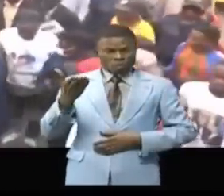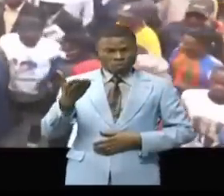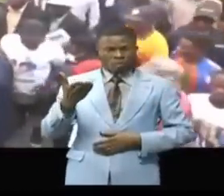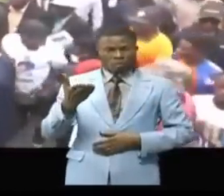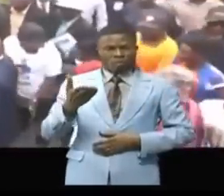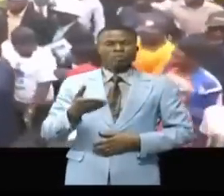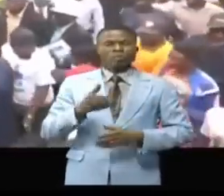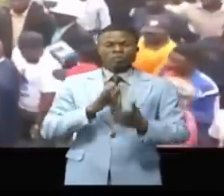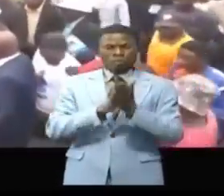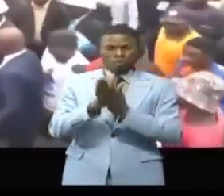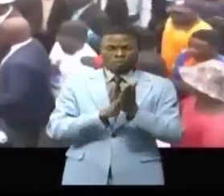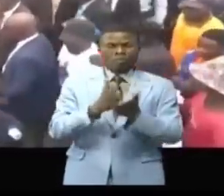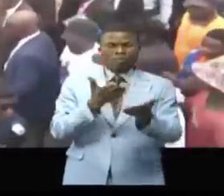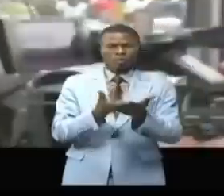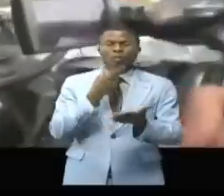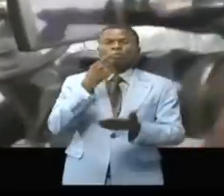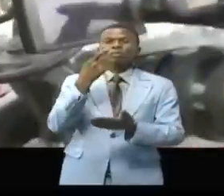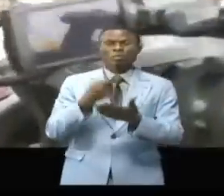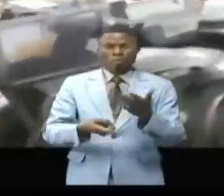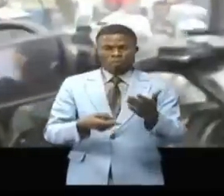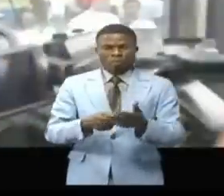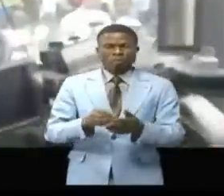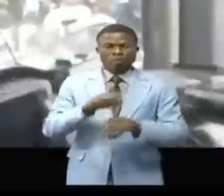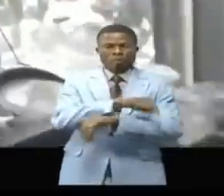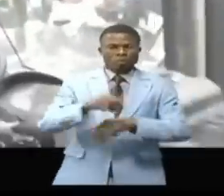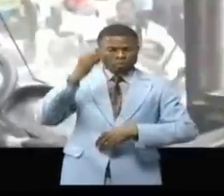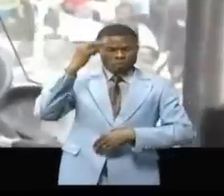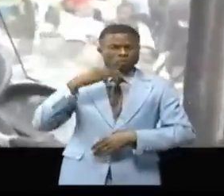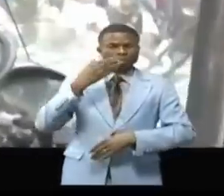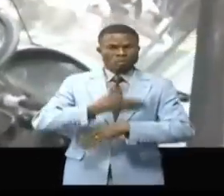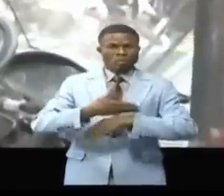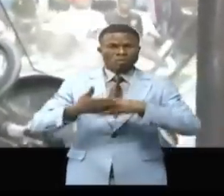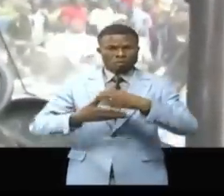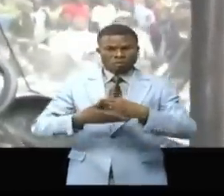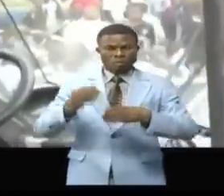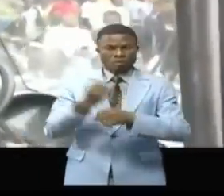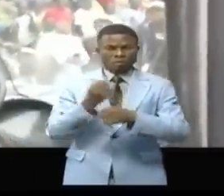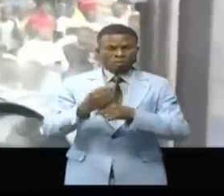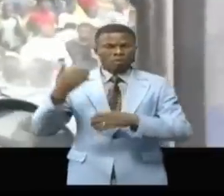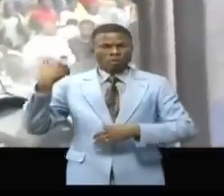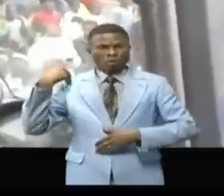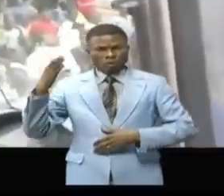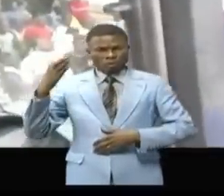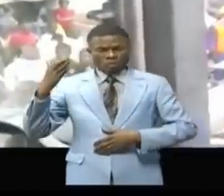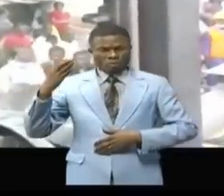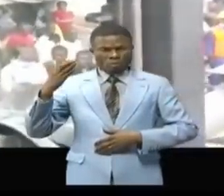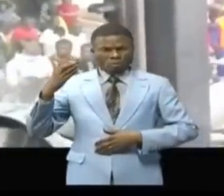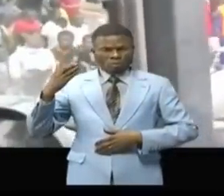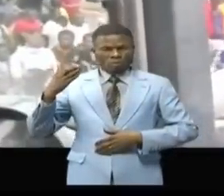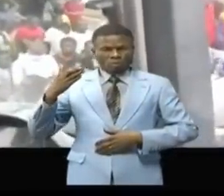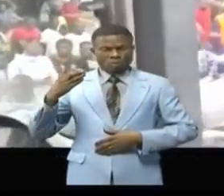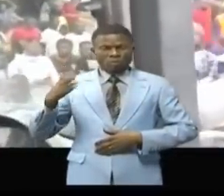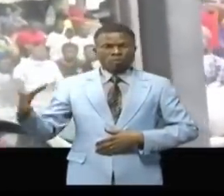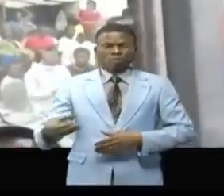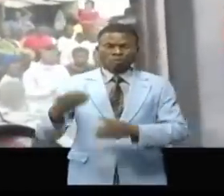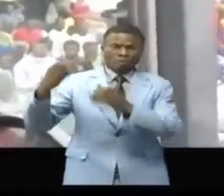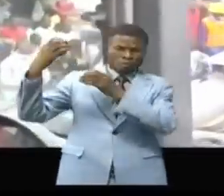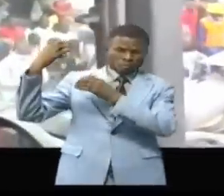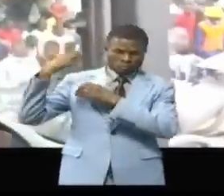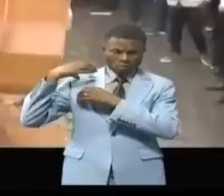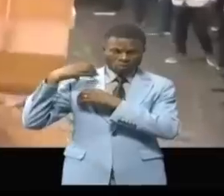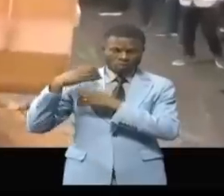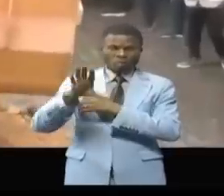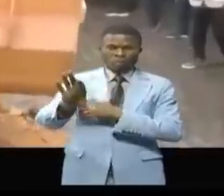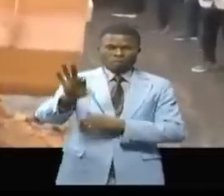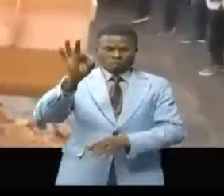stipulent exactement ceci. C'est le ministère des infrastructures, travaux publics qui prend en charge la